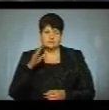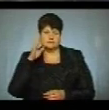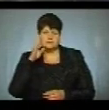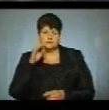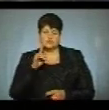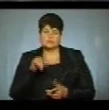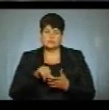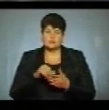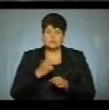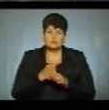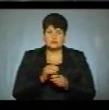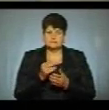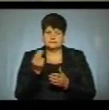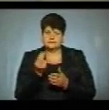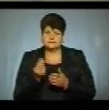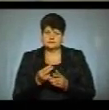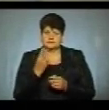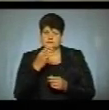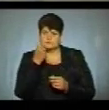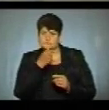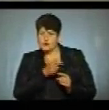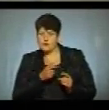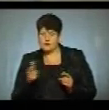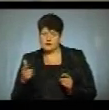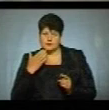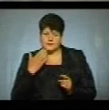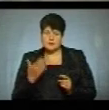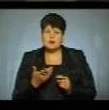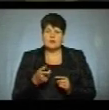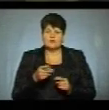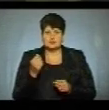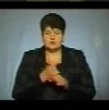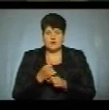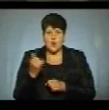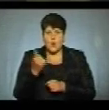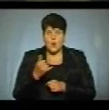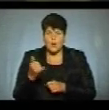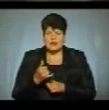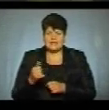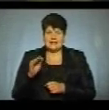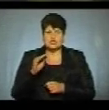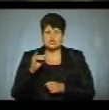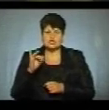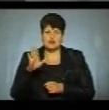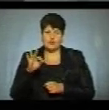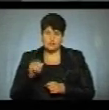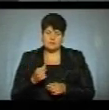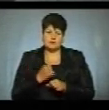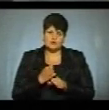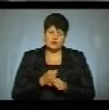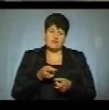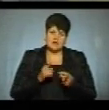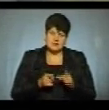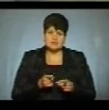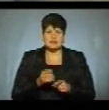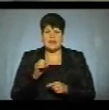роботи, написані протягом трьох останніх років. Вони виконані у техніці олійного живопису. Працює в реалістичному, імпресіоністичному